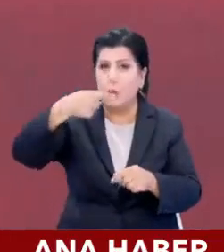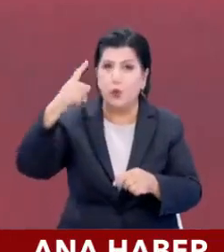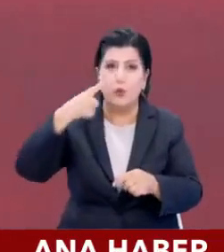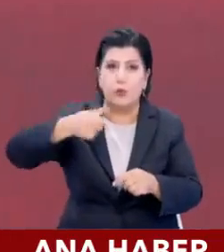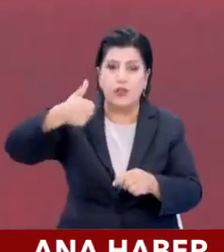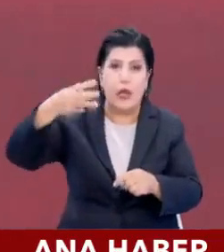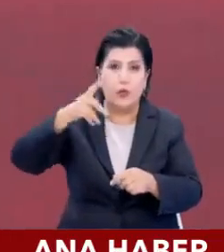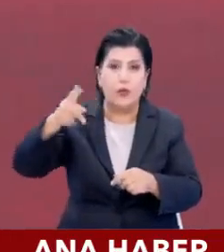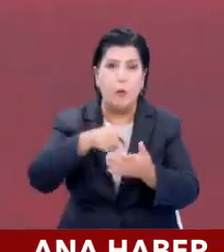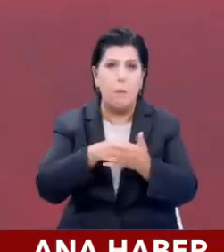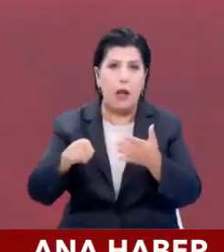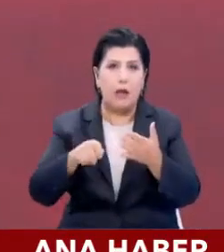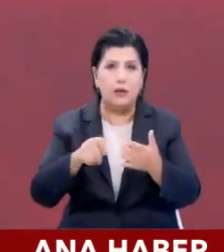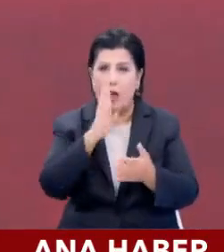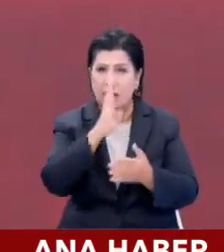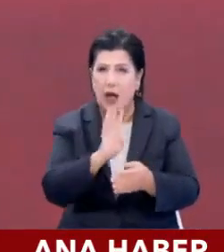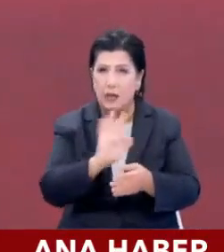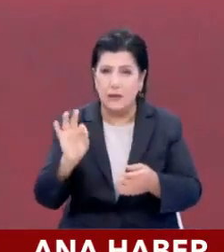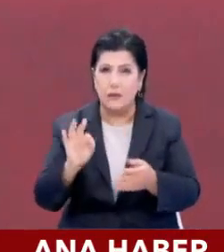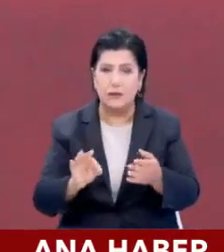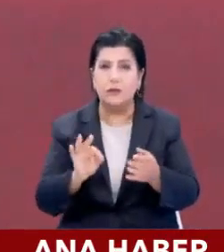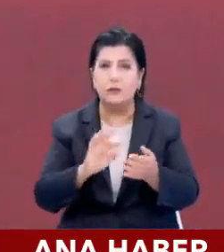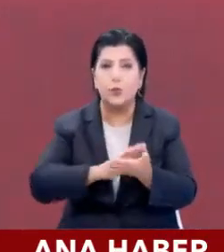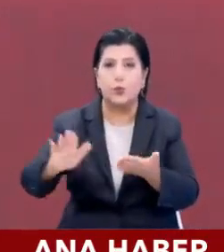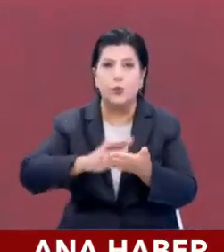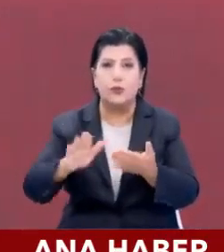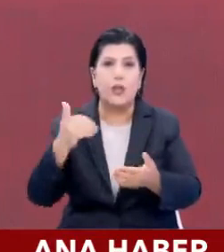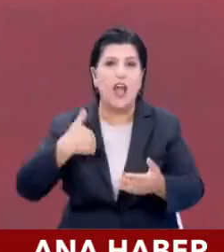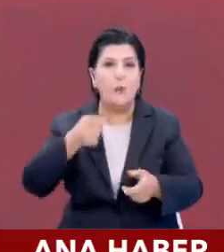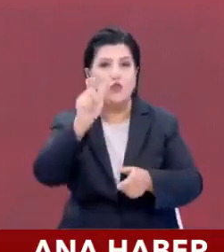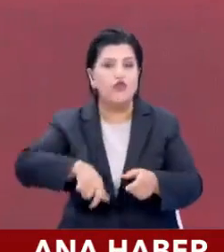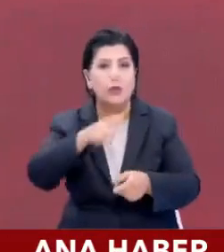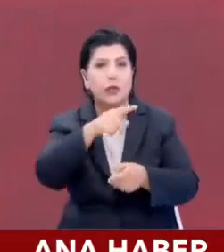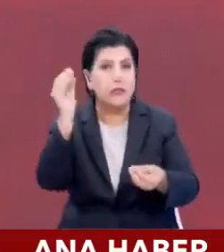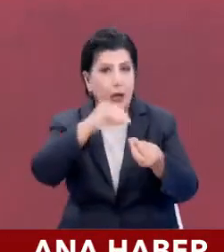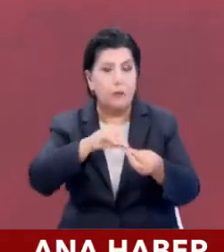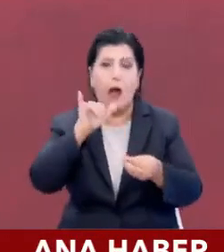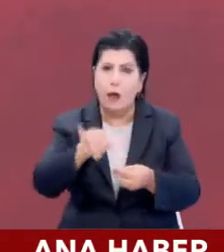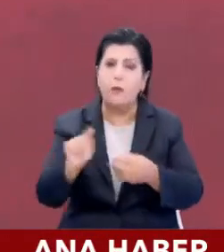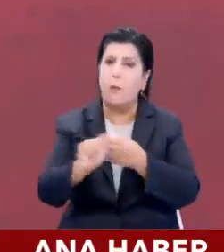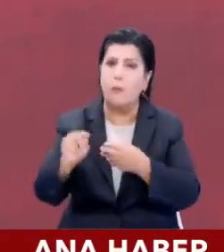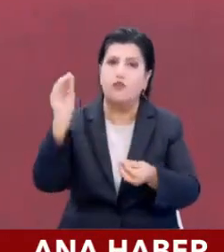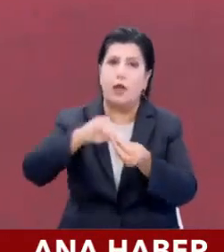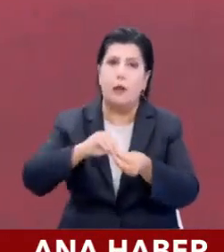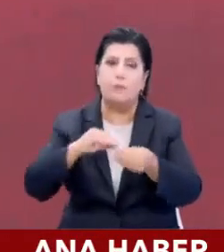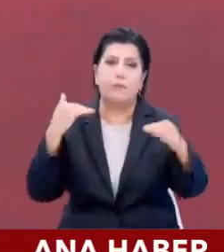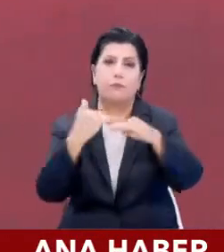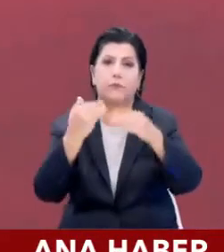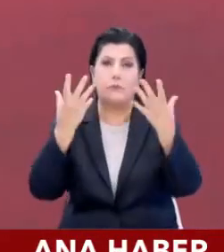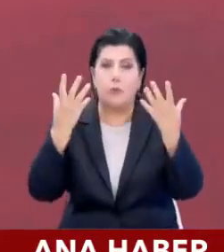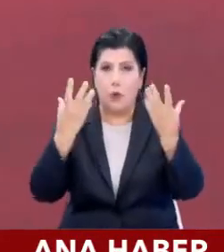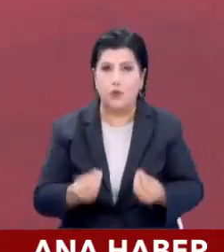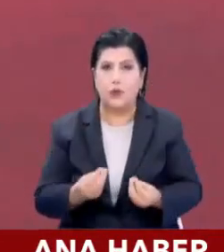maaş adaletsizliği ortadan kaldırılacak nasıl kabul kişilere yaptıysak o zamları aynı zamanda memurlarda yapacağız Dolayısıyla